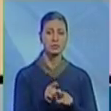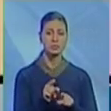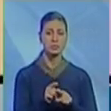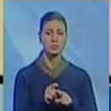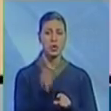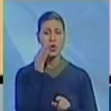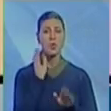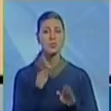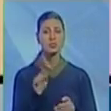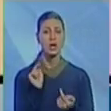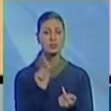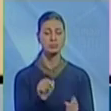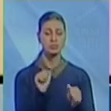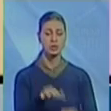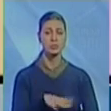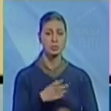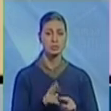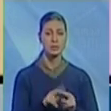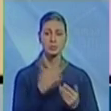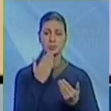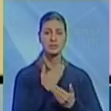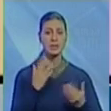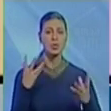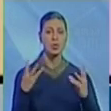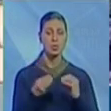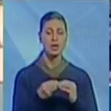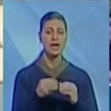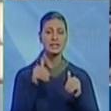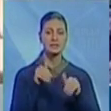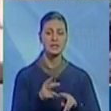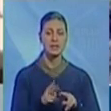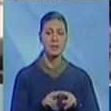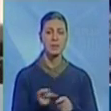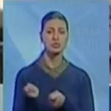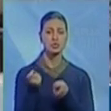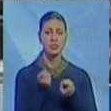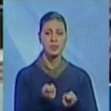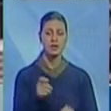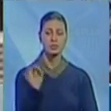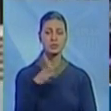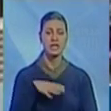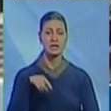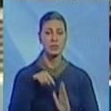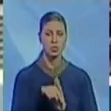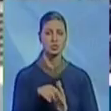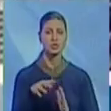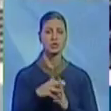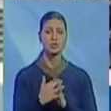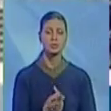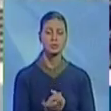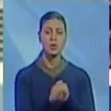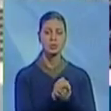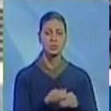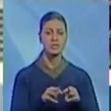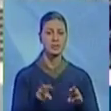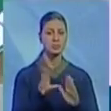არამედ ფუტკარსაც მტრობს. შესაბამისად, საბოლოო გადაწყვეტილება ამ ბიოლოგიური მტრის საქართველოში შემოყვანასთან დაკავშირებით სოფლის მეურნეობის